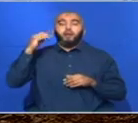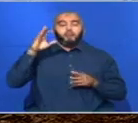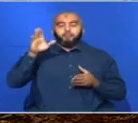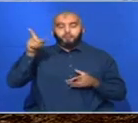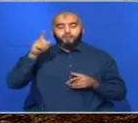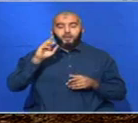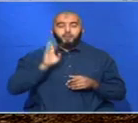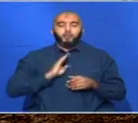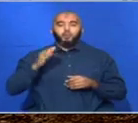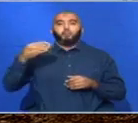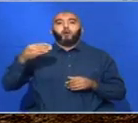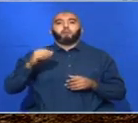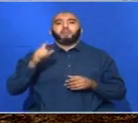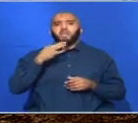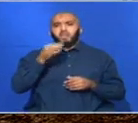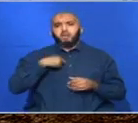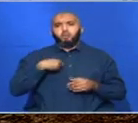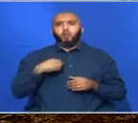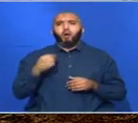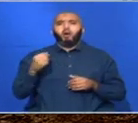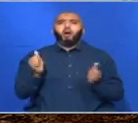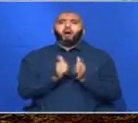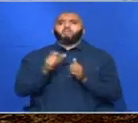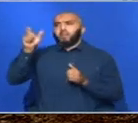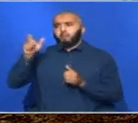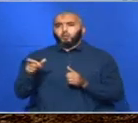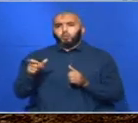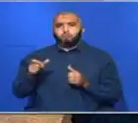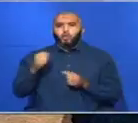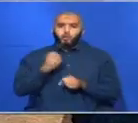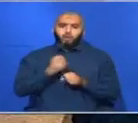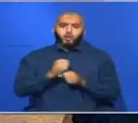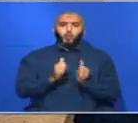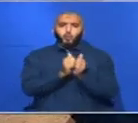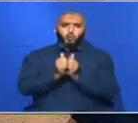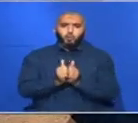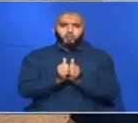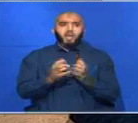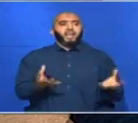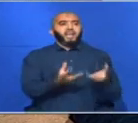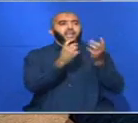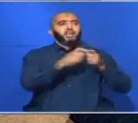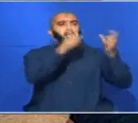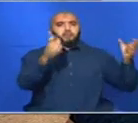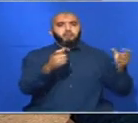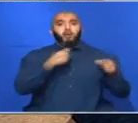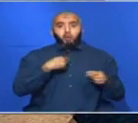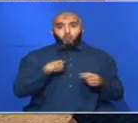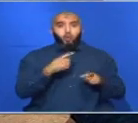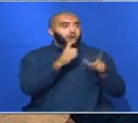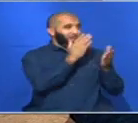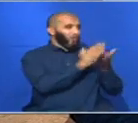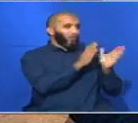كان شريكا في مؤسسه مع شخص وقد اقترض من احدهم مالا مع الوقت